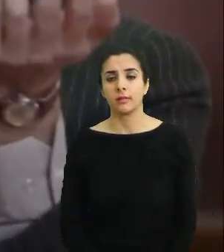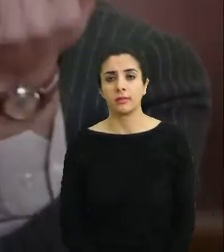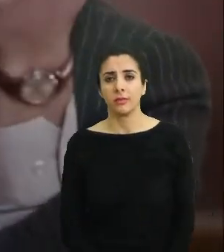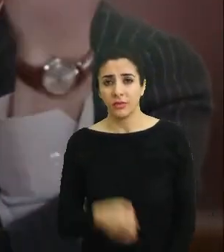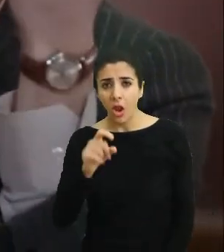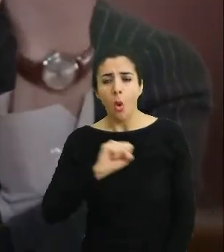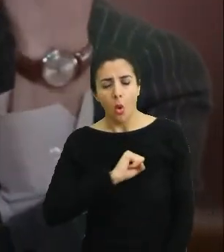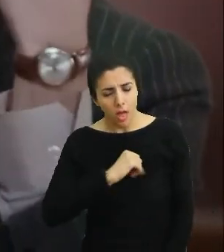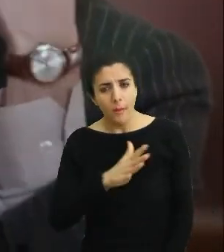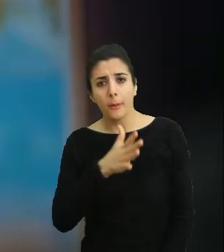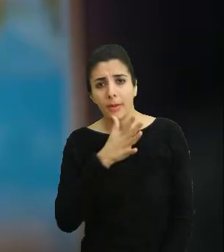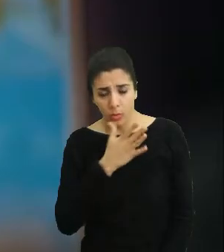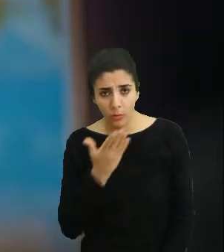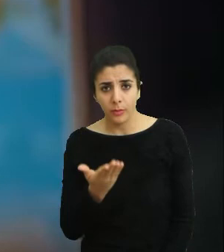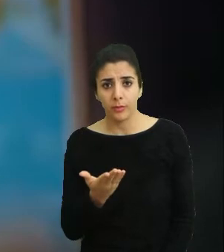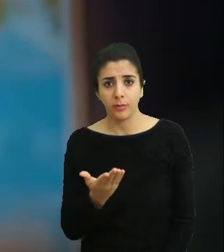Korkuyorsun biliyorum.